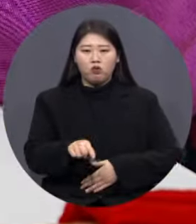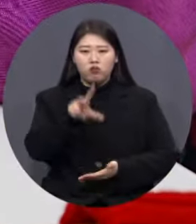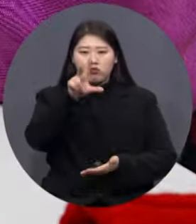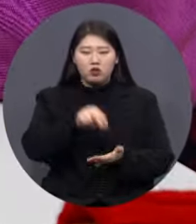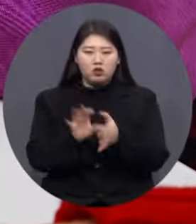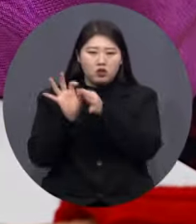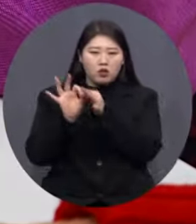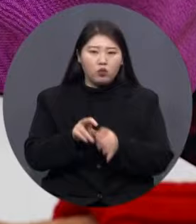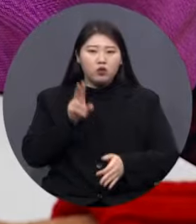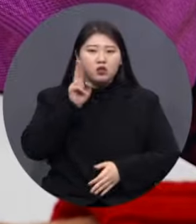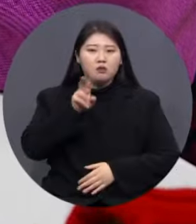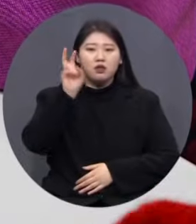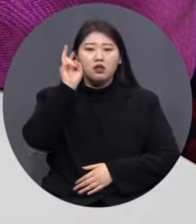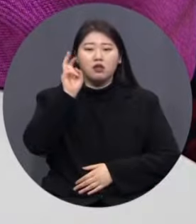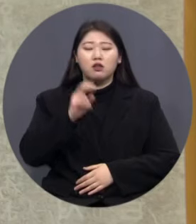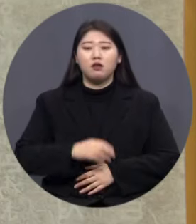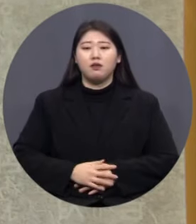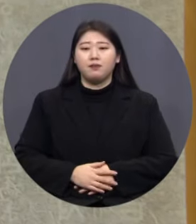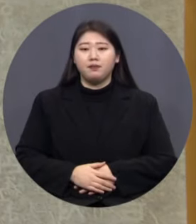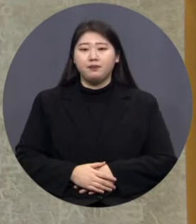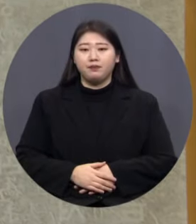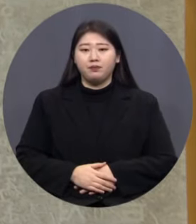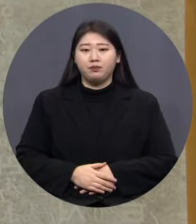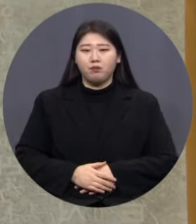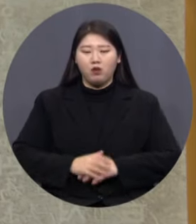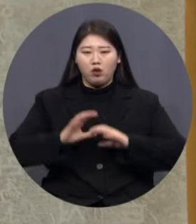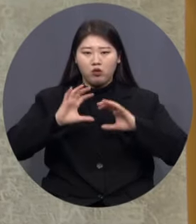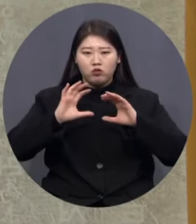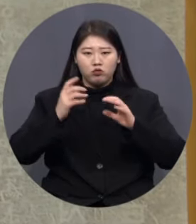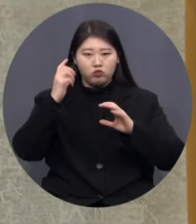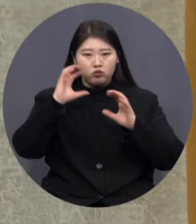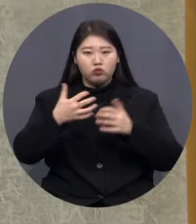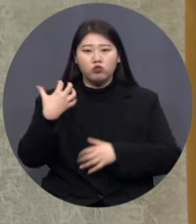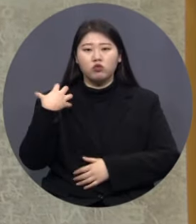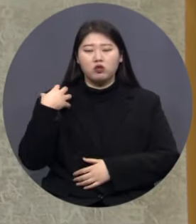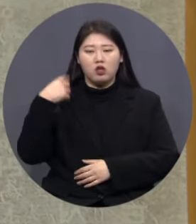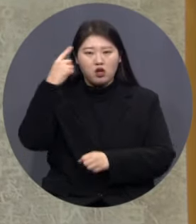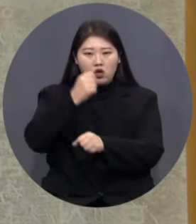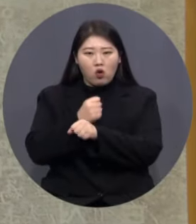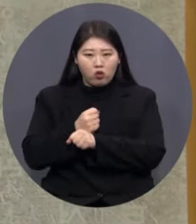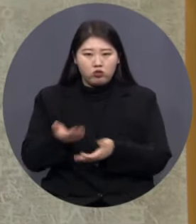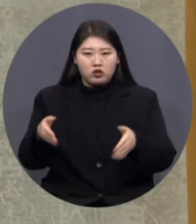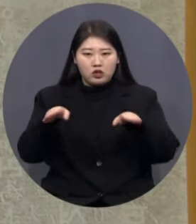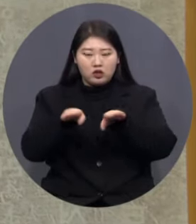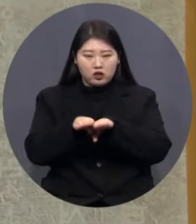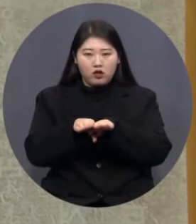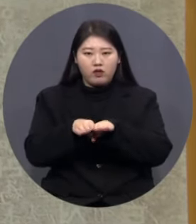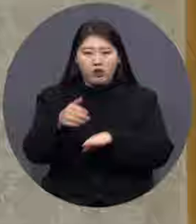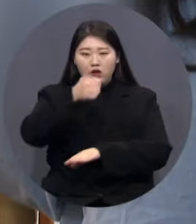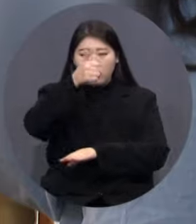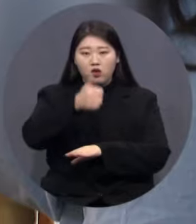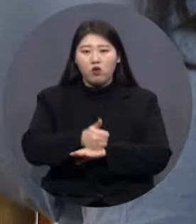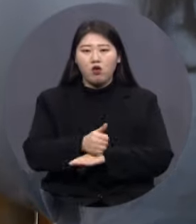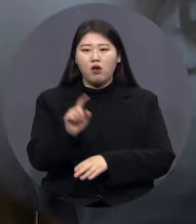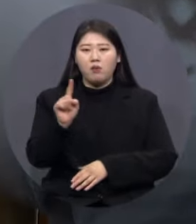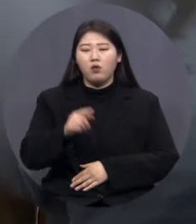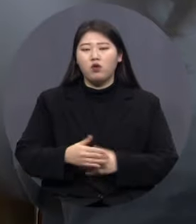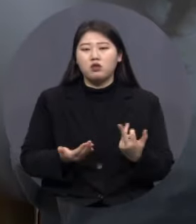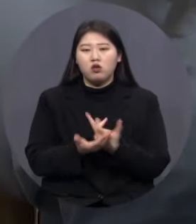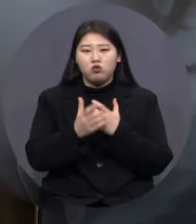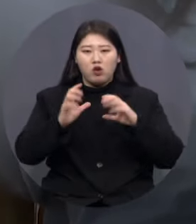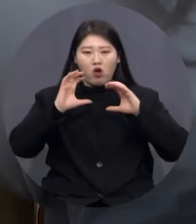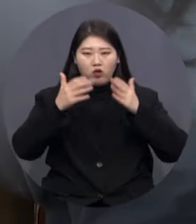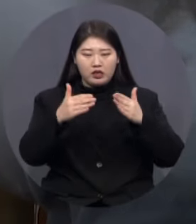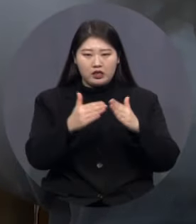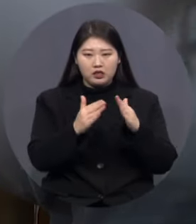심각해질 것이란 점입니다 국책 연구 기관인 육아정책 연구소의 최근 연구 결과 제주지역 어린이